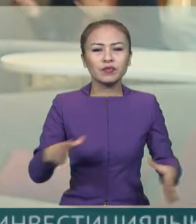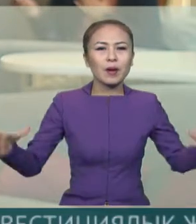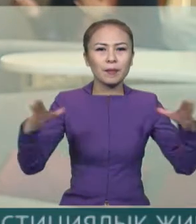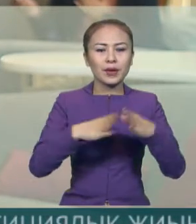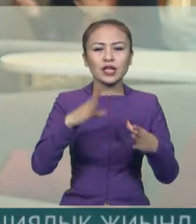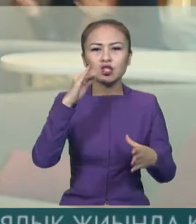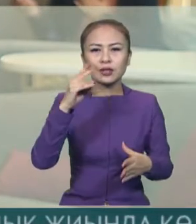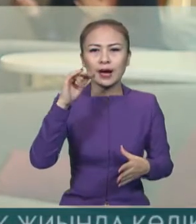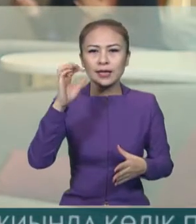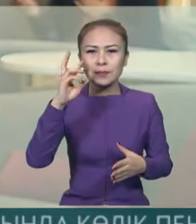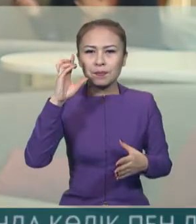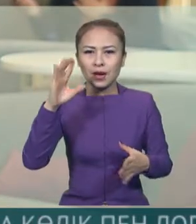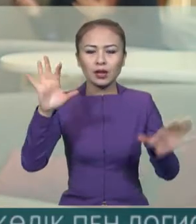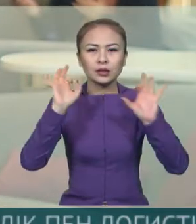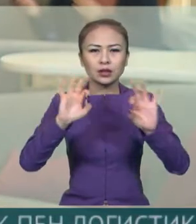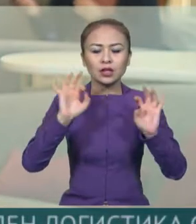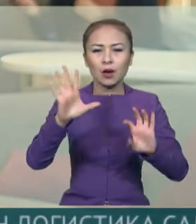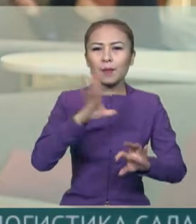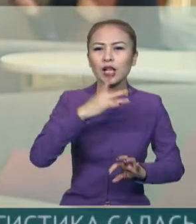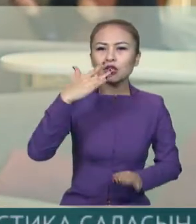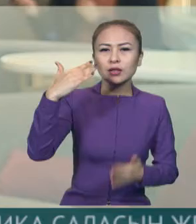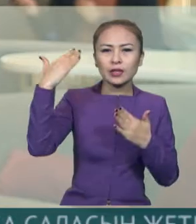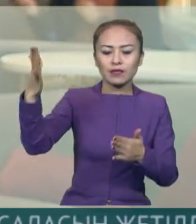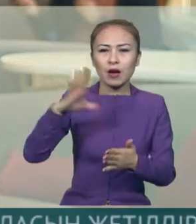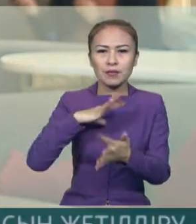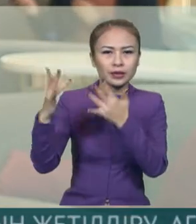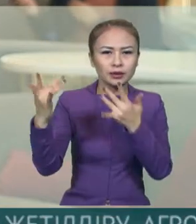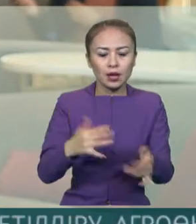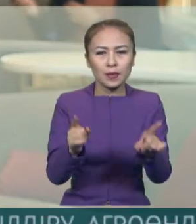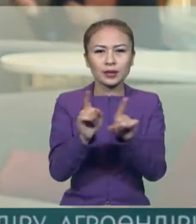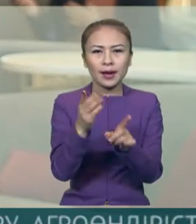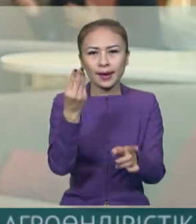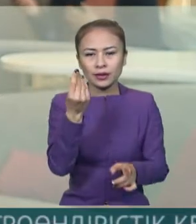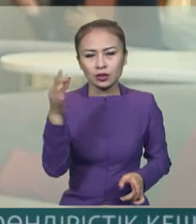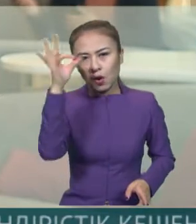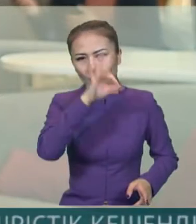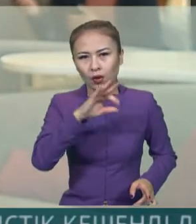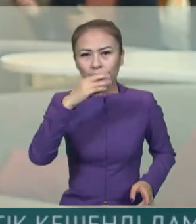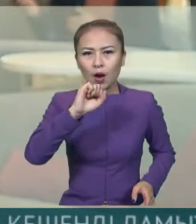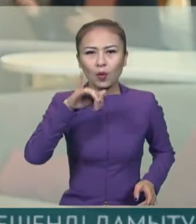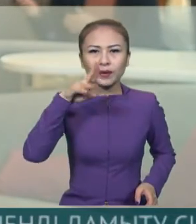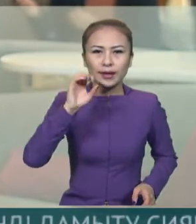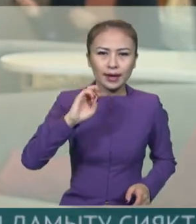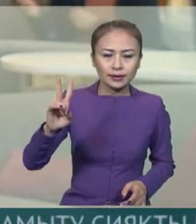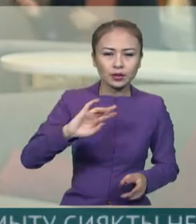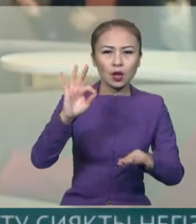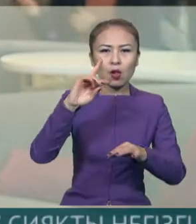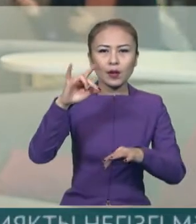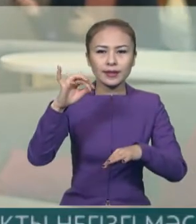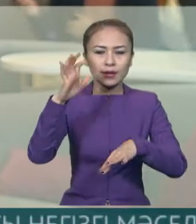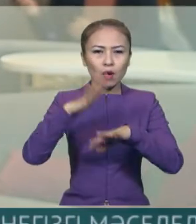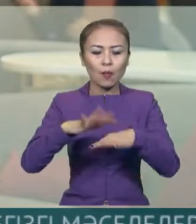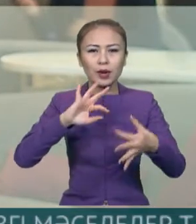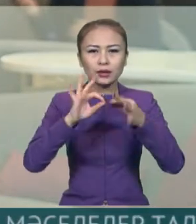Жеңіс Қасымбек мәлімдеді. Айтуынша, шетелден тартылған қаржы көбінесе тау-кен, ауыл шаруашылығы, көлік және логистика